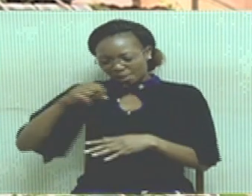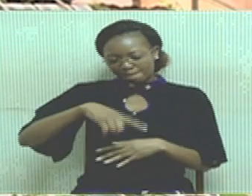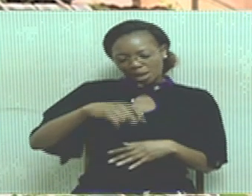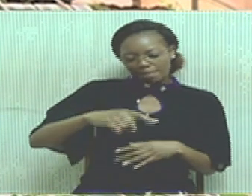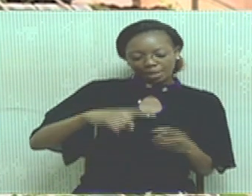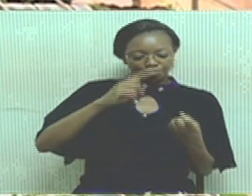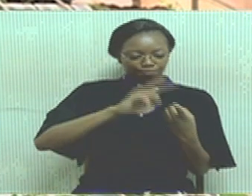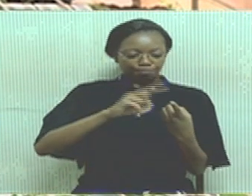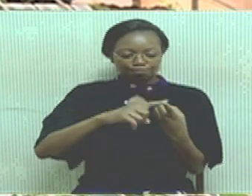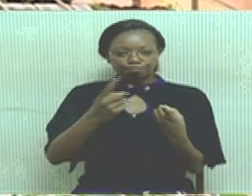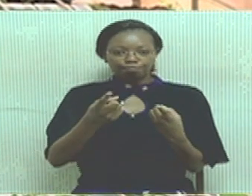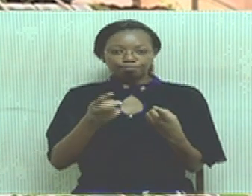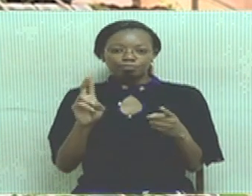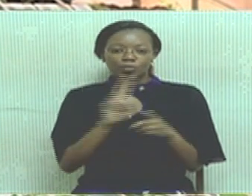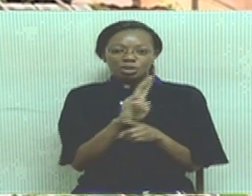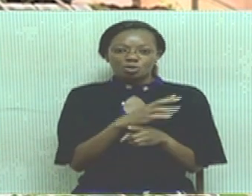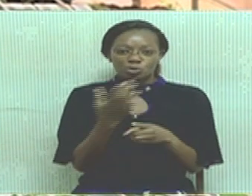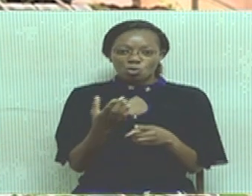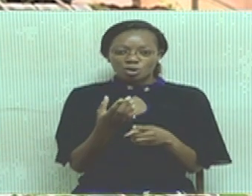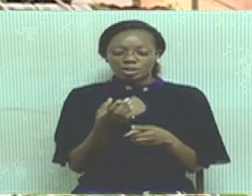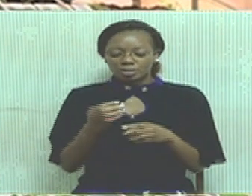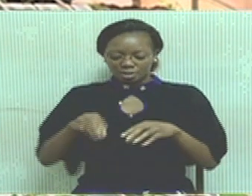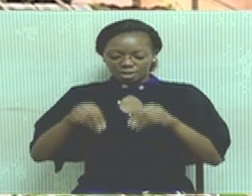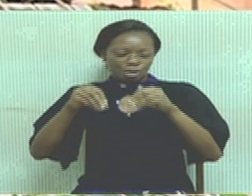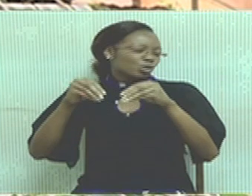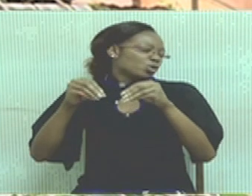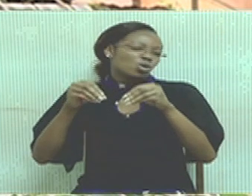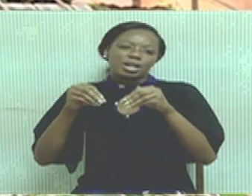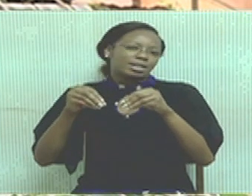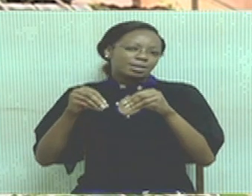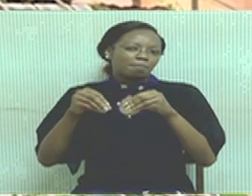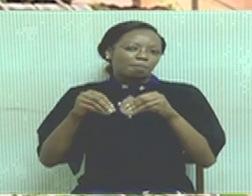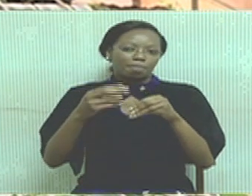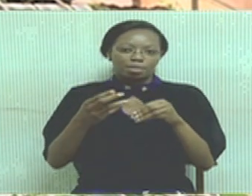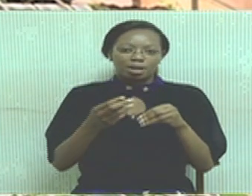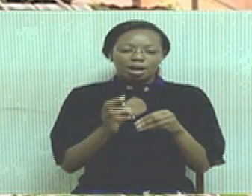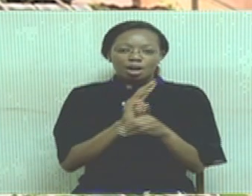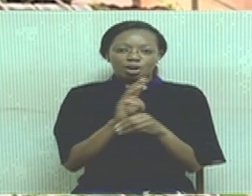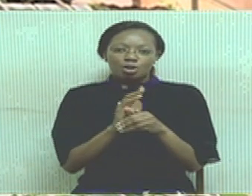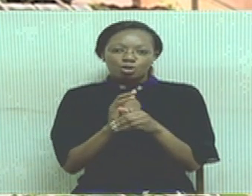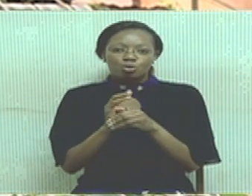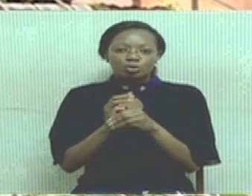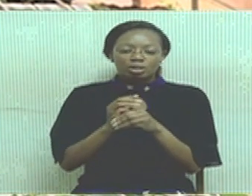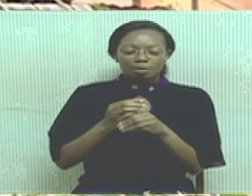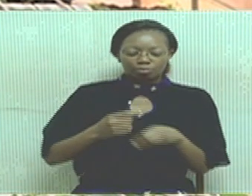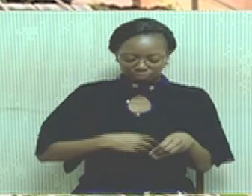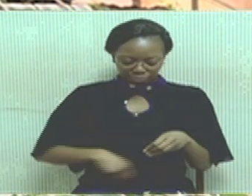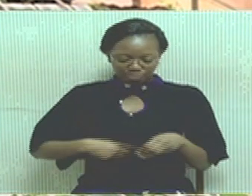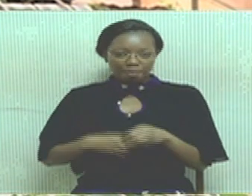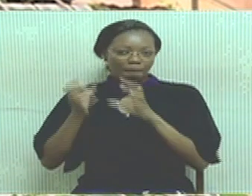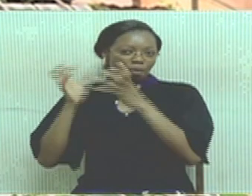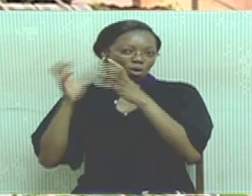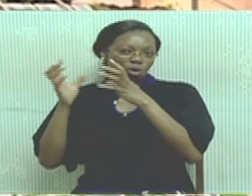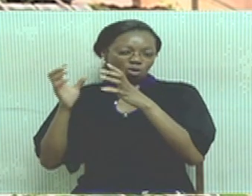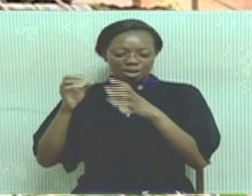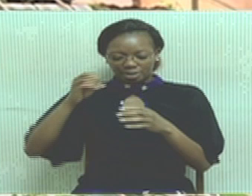ya hydroponics, ile ambayo mkulima hatumii mchanga. Unaweza tumia benches au utumie waste